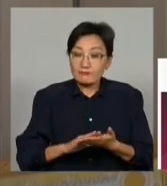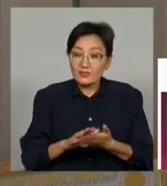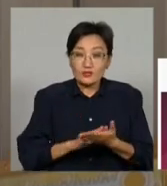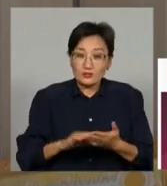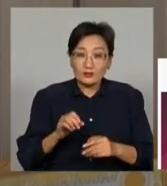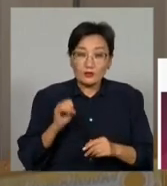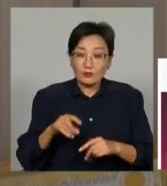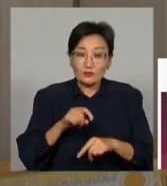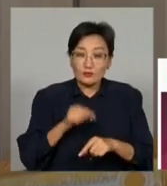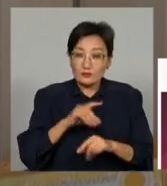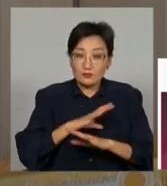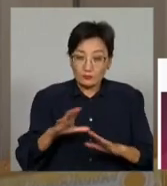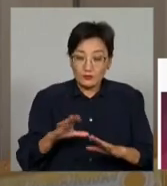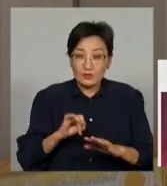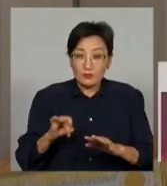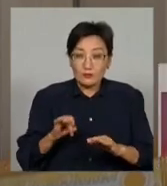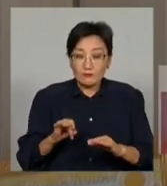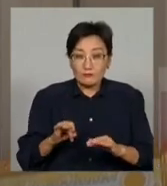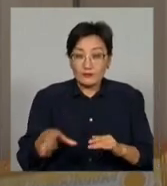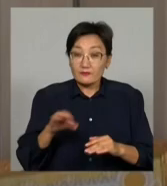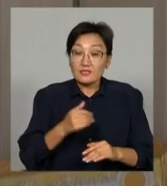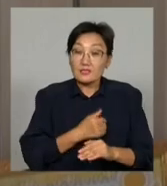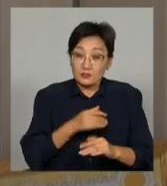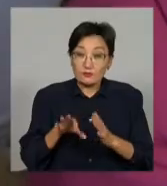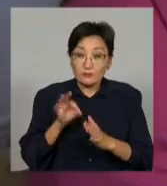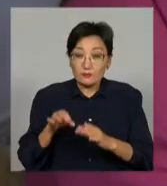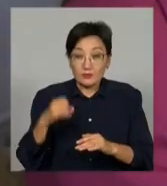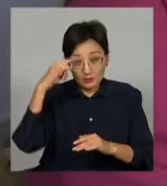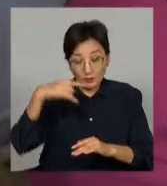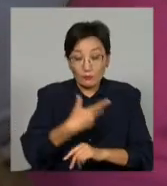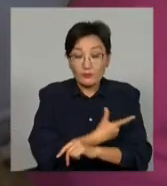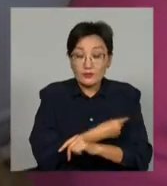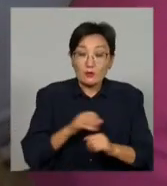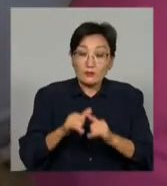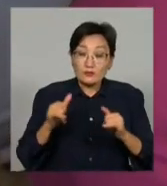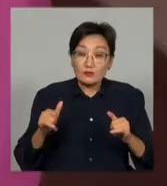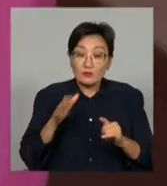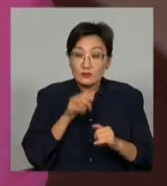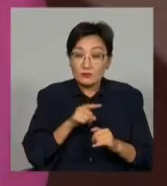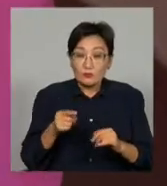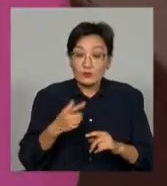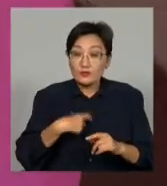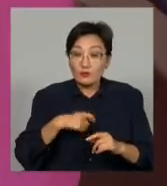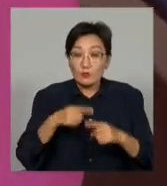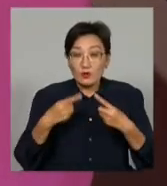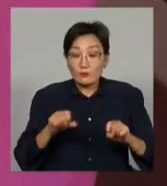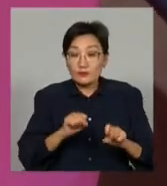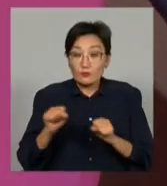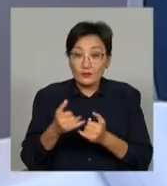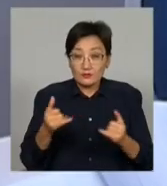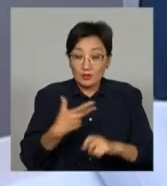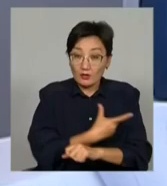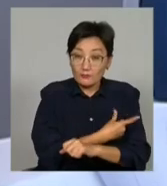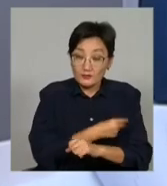жоқ, жақсы көтеріп жатыр және сұранысқа жоғары дәрежеде ие болып жатыр. Індет меңдеп, өршіп кеткен тұста өзін және өзгені қорғау үшін